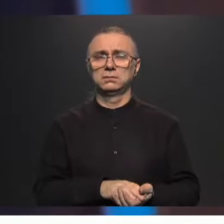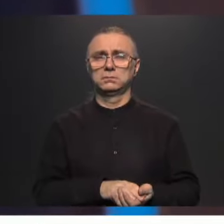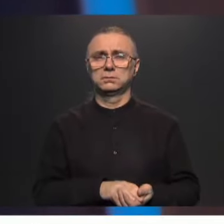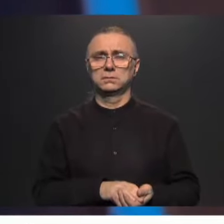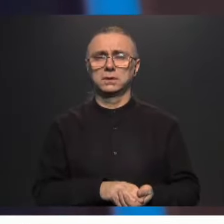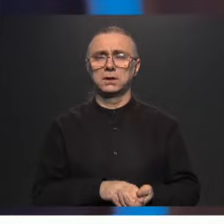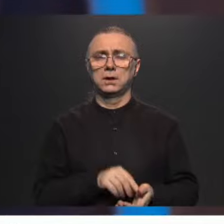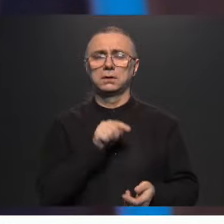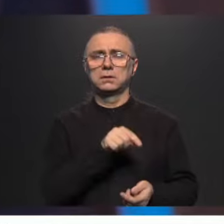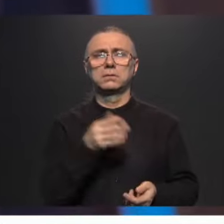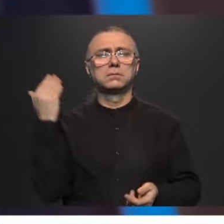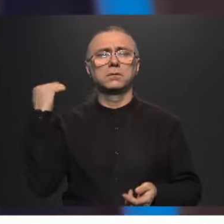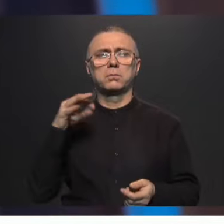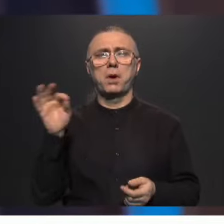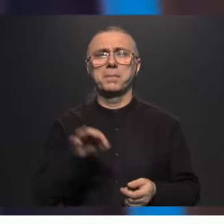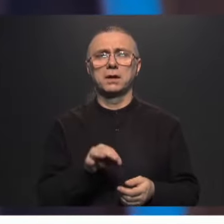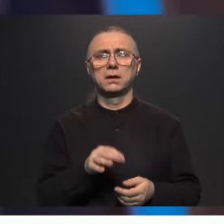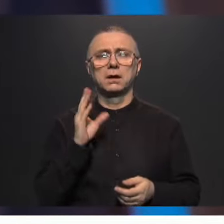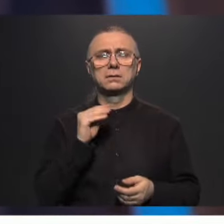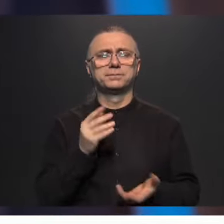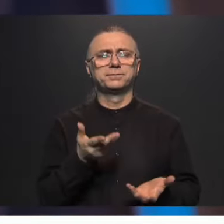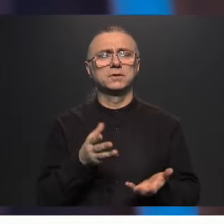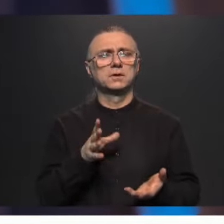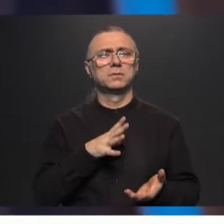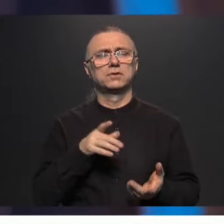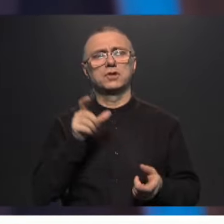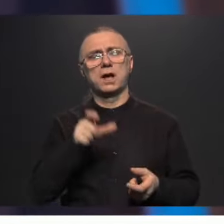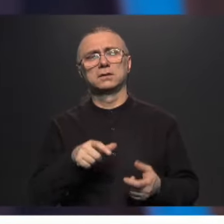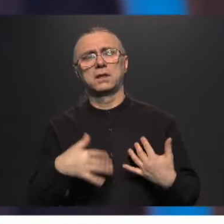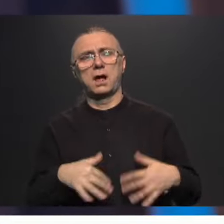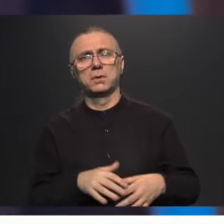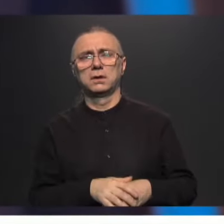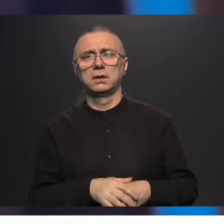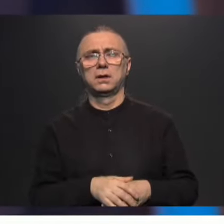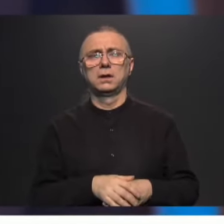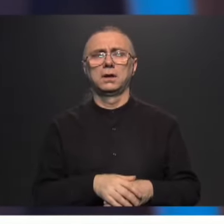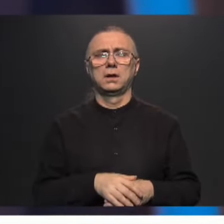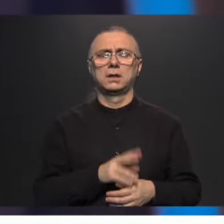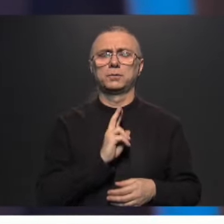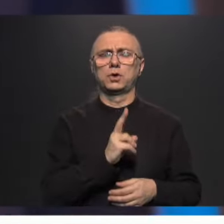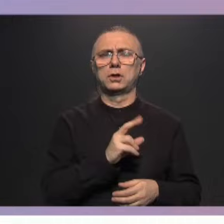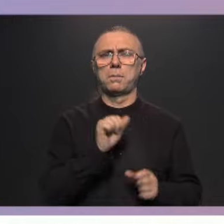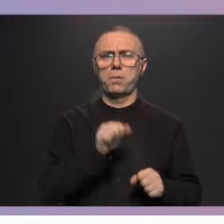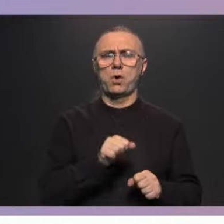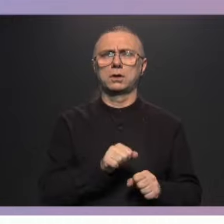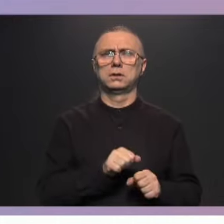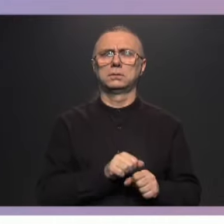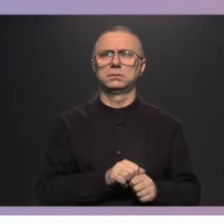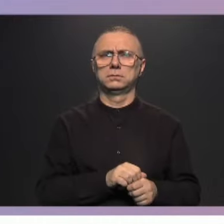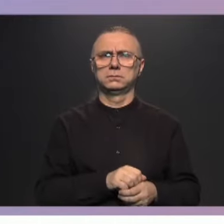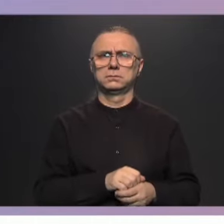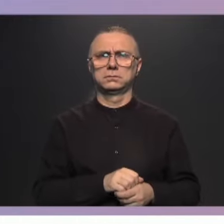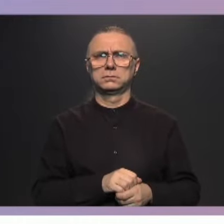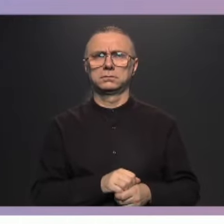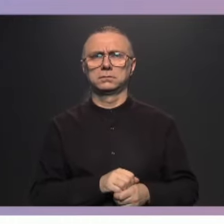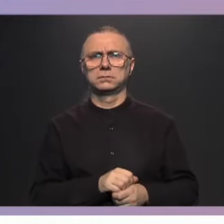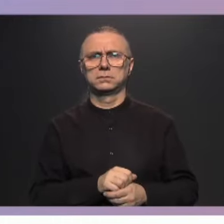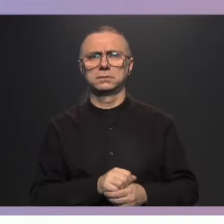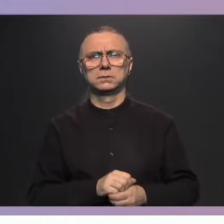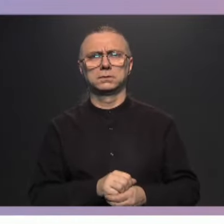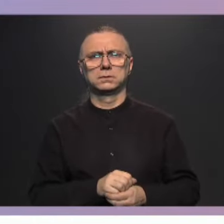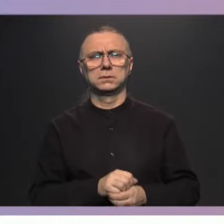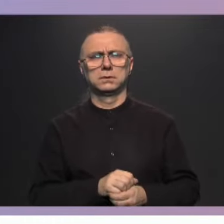от того момента, когда человек это слабый. Потому что если кто-то мог дать бы, что называется, в простонародье в бубен просто, да,